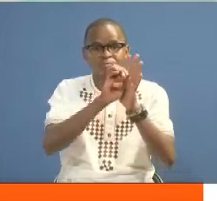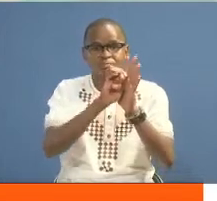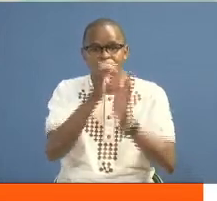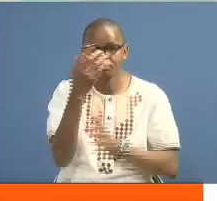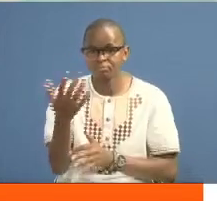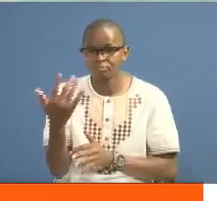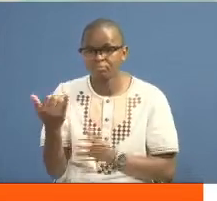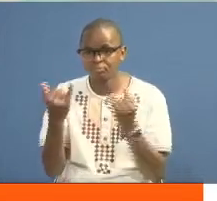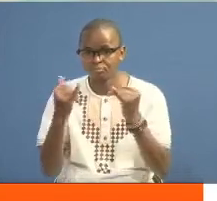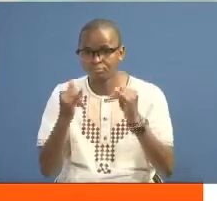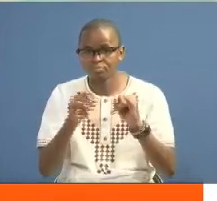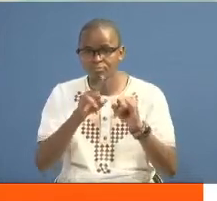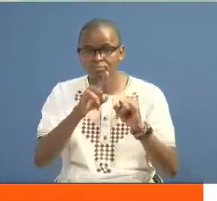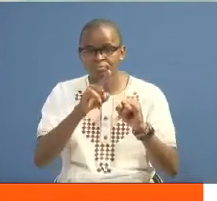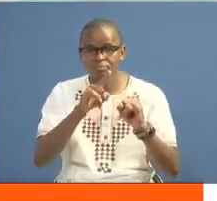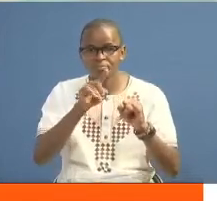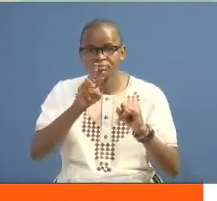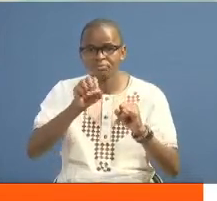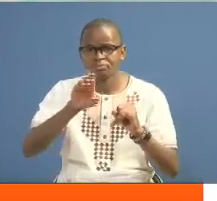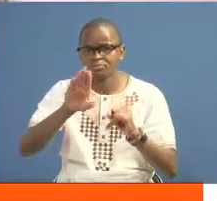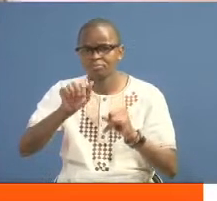karatasi na mabawa ya kuku.